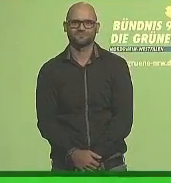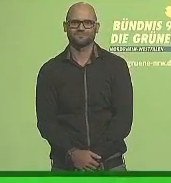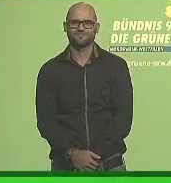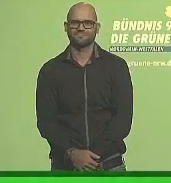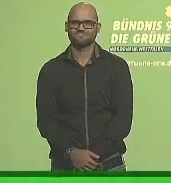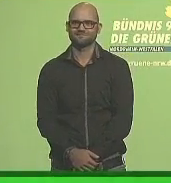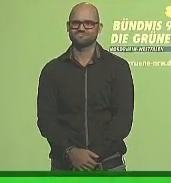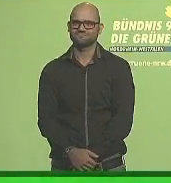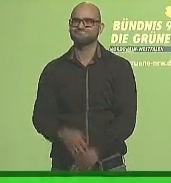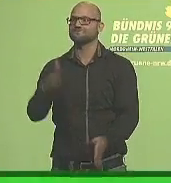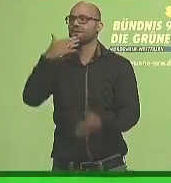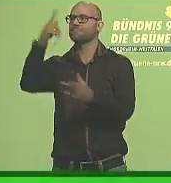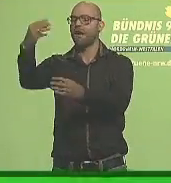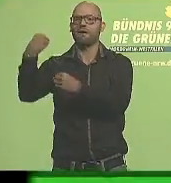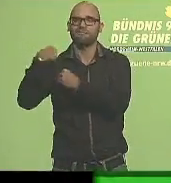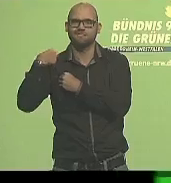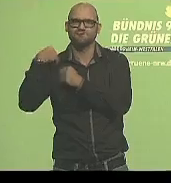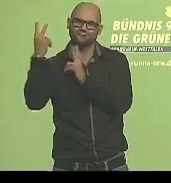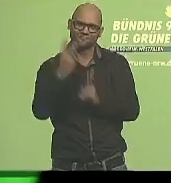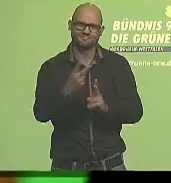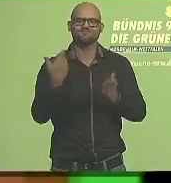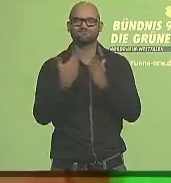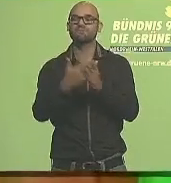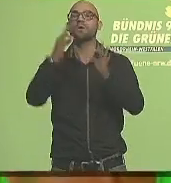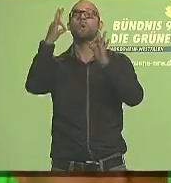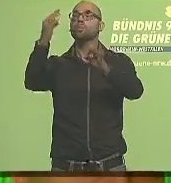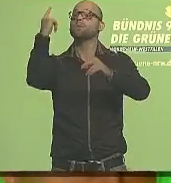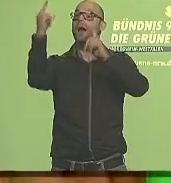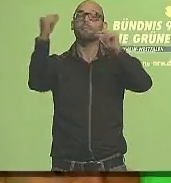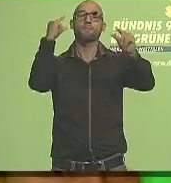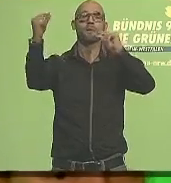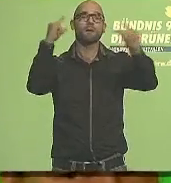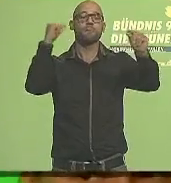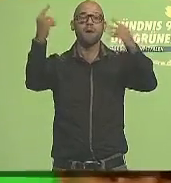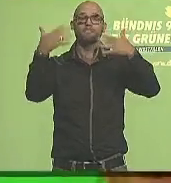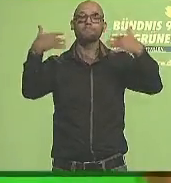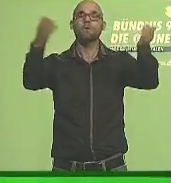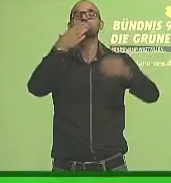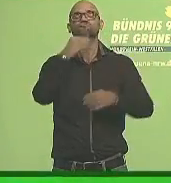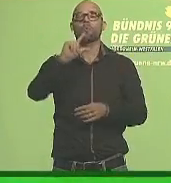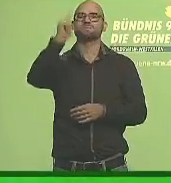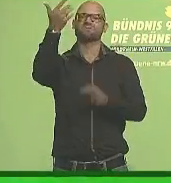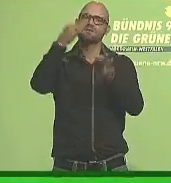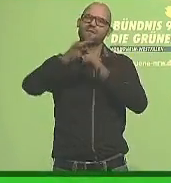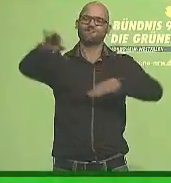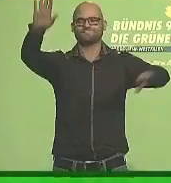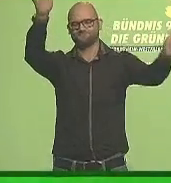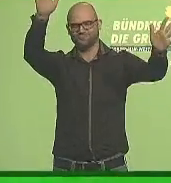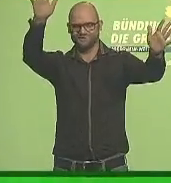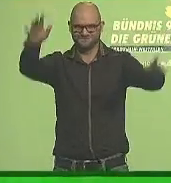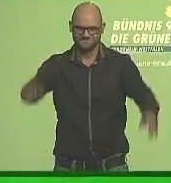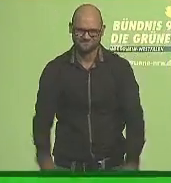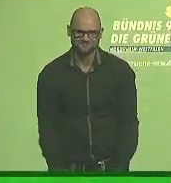Danke für den Hinweis, Karen. Ja, kommt gut nach Hause, macht euch noch einen schönen zweiten Advent. Tschüss.